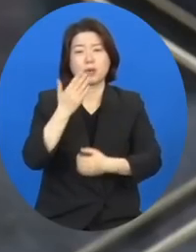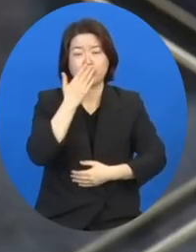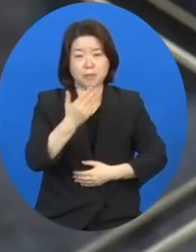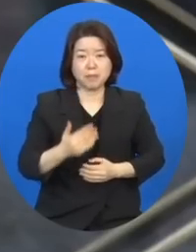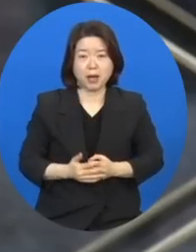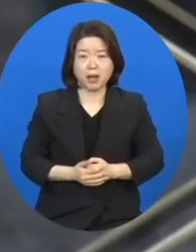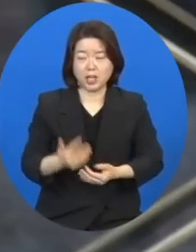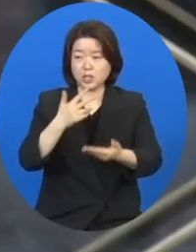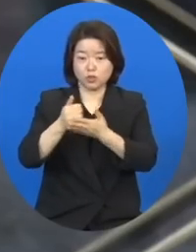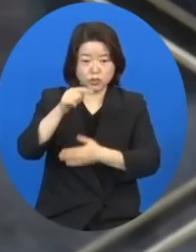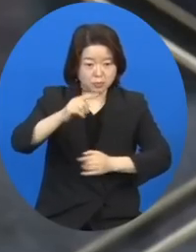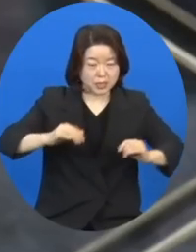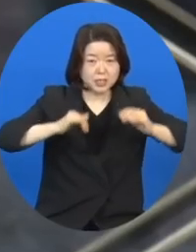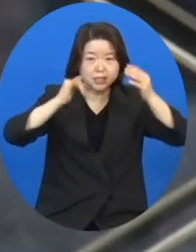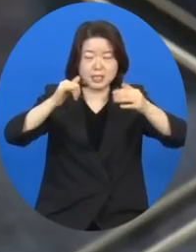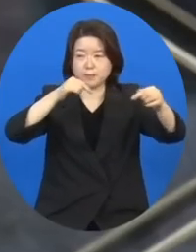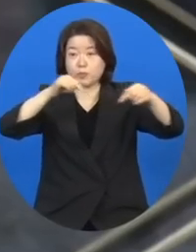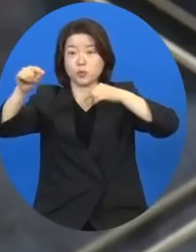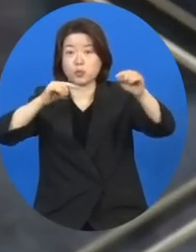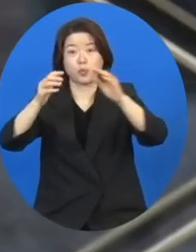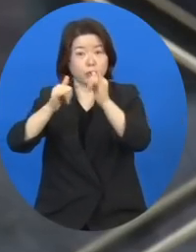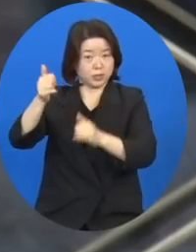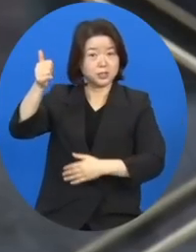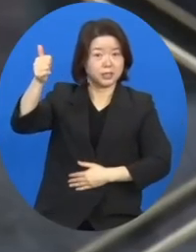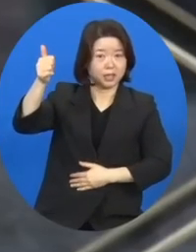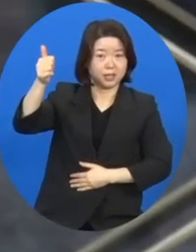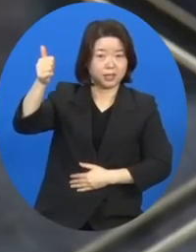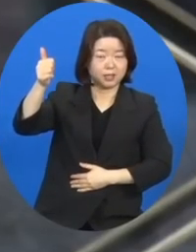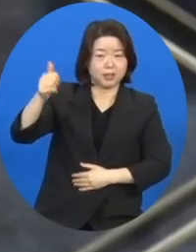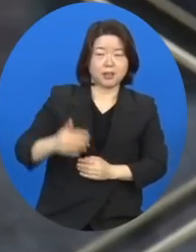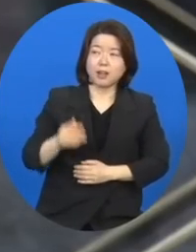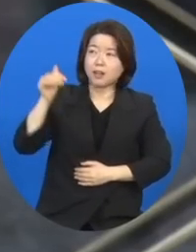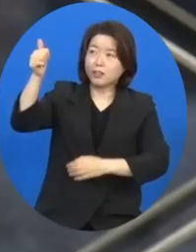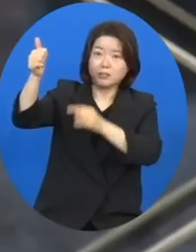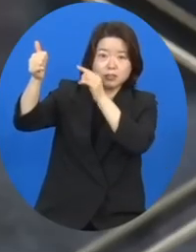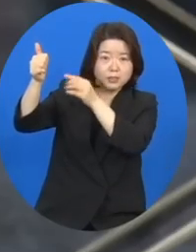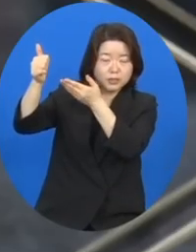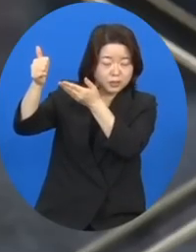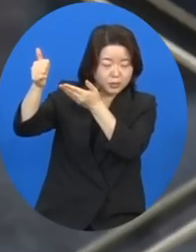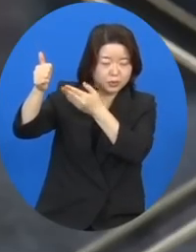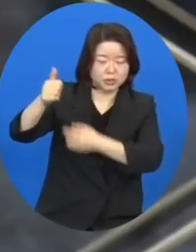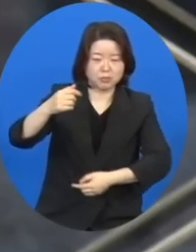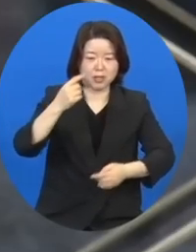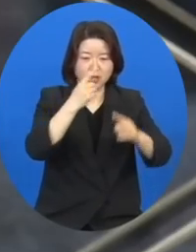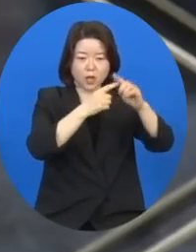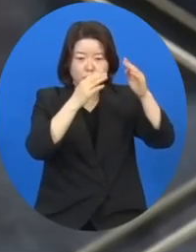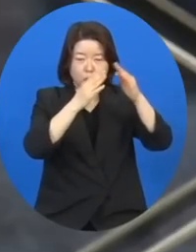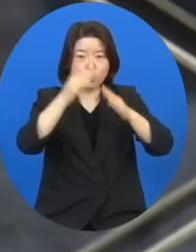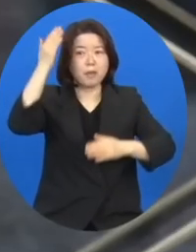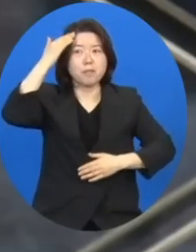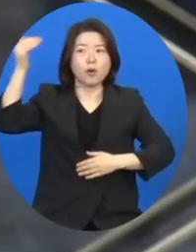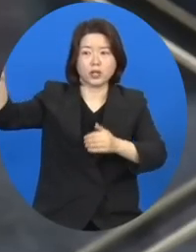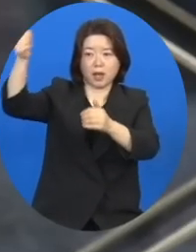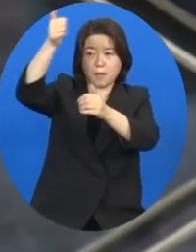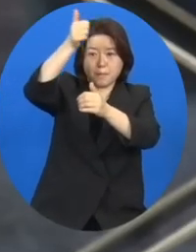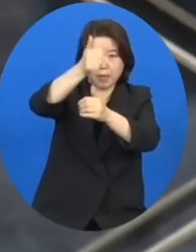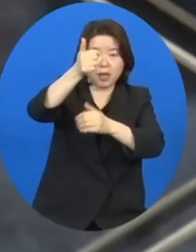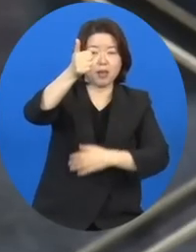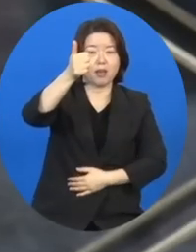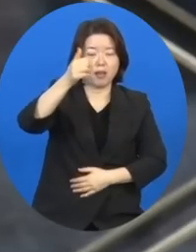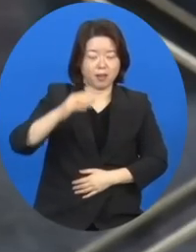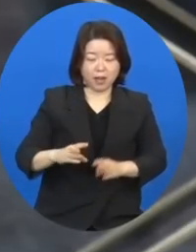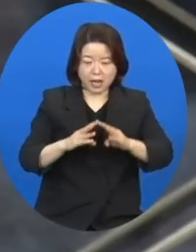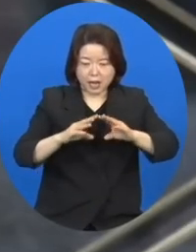이 세상의 통치자시잖아요. 그런데 그 주님의 몸이 교회라. 그래서 만물 위에 교회가 있는